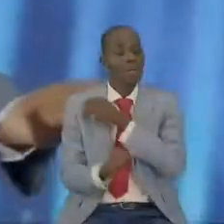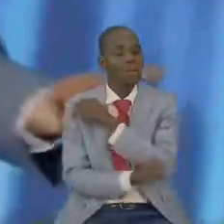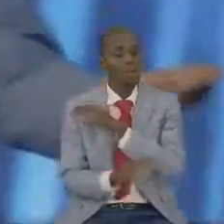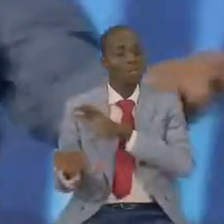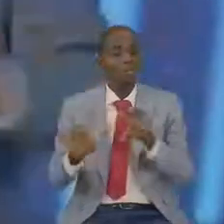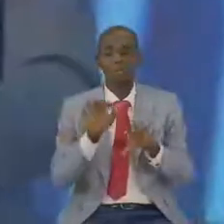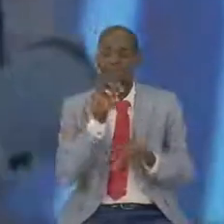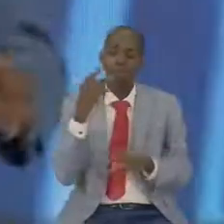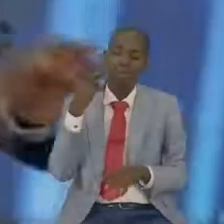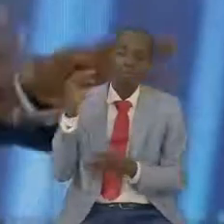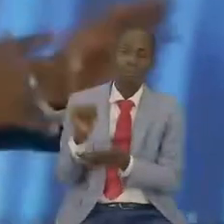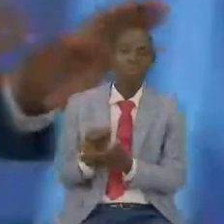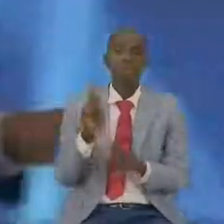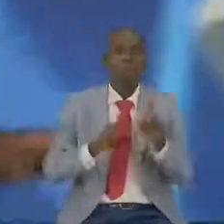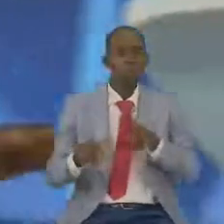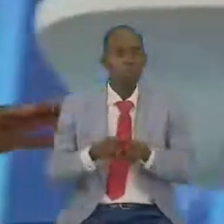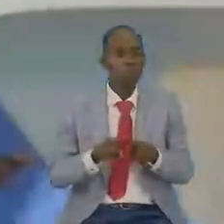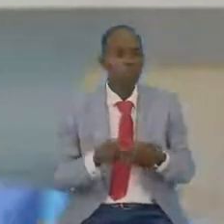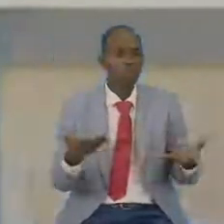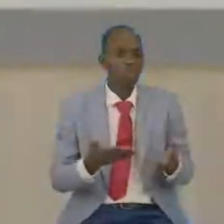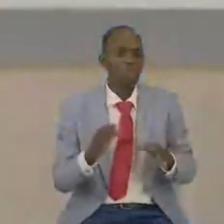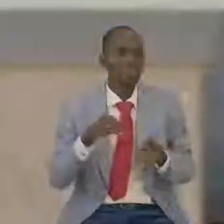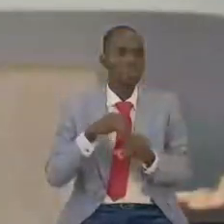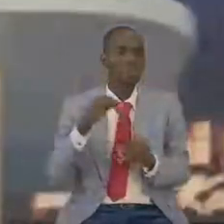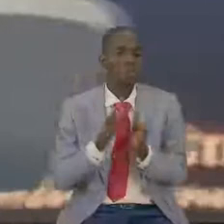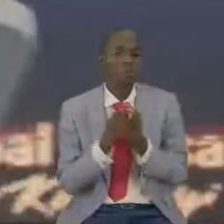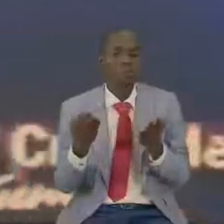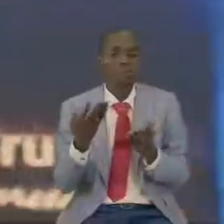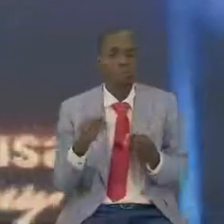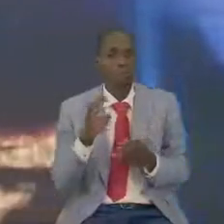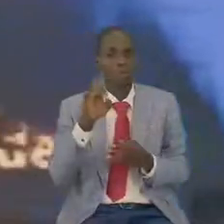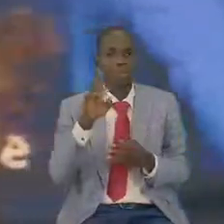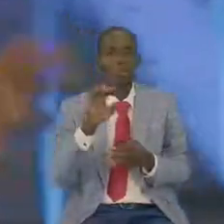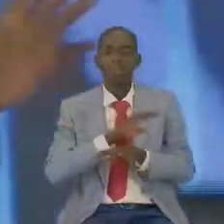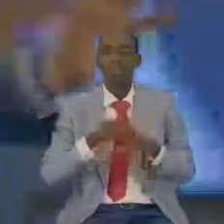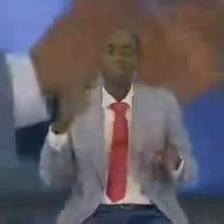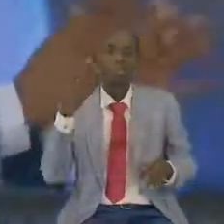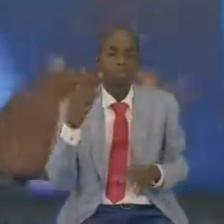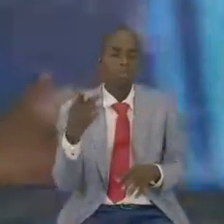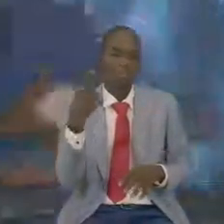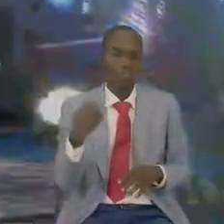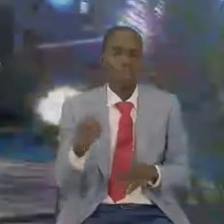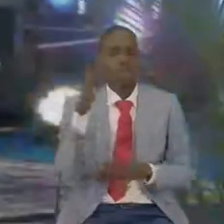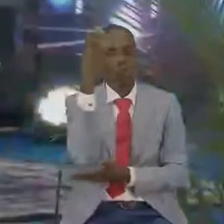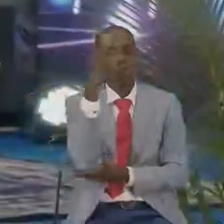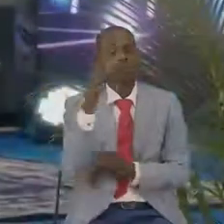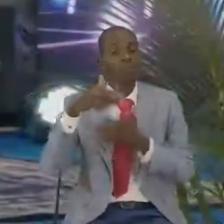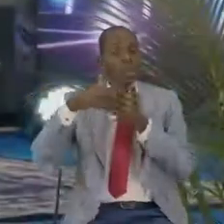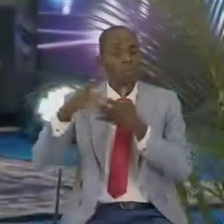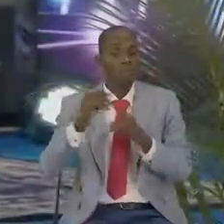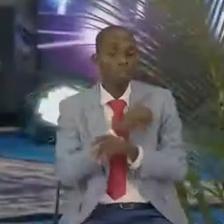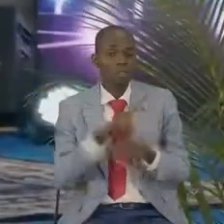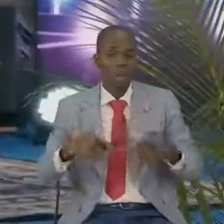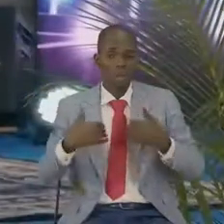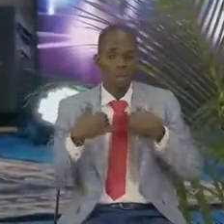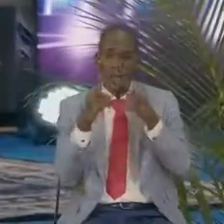Et Seigneur n'avait pas vu. Abraham aussi n'a pas vu. Quand tu arrives là-bas, quand Dieu t'a parlé, après que Dieu t'a éprouvé,